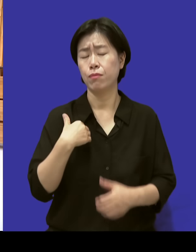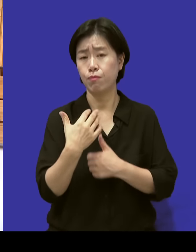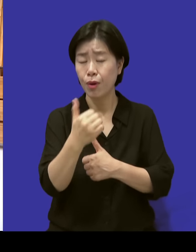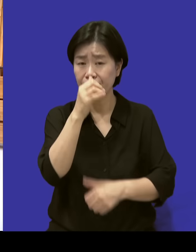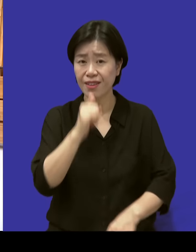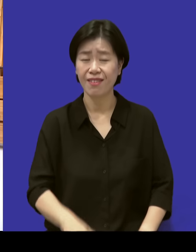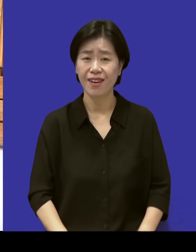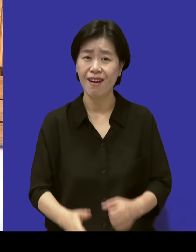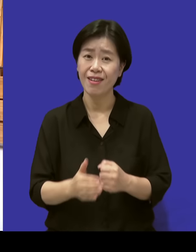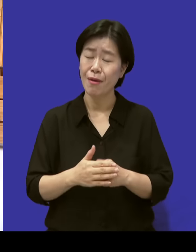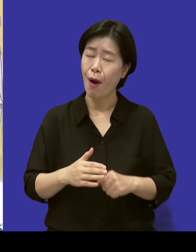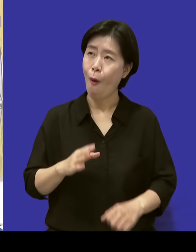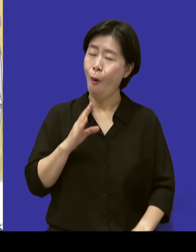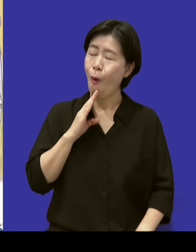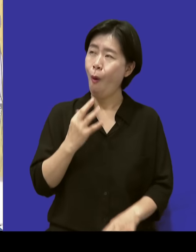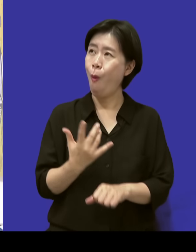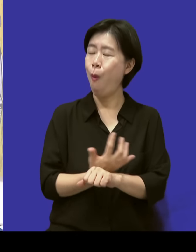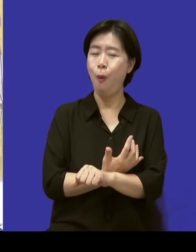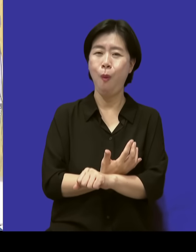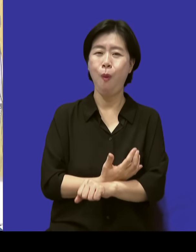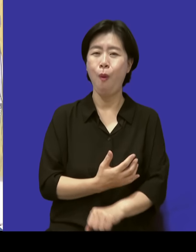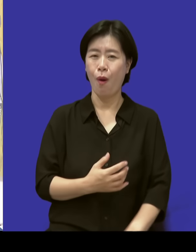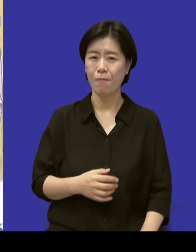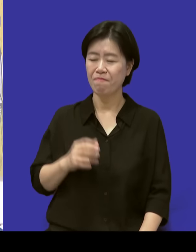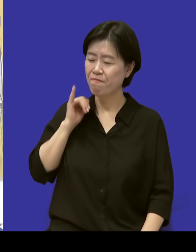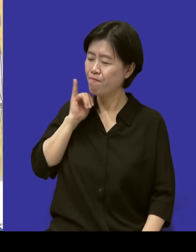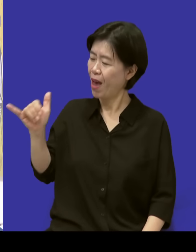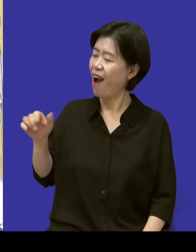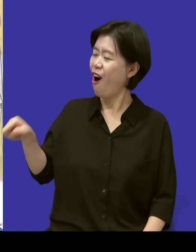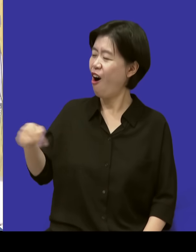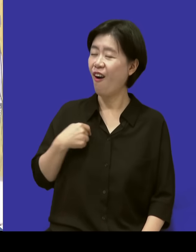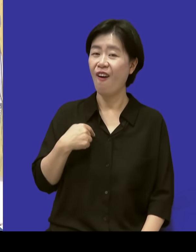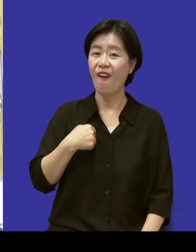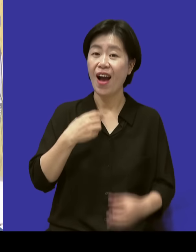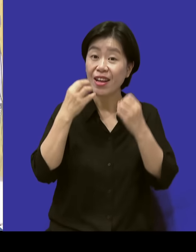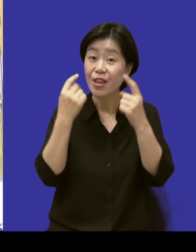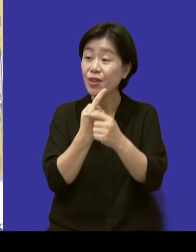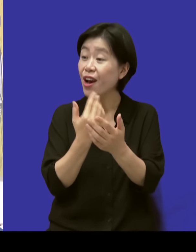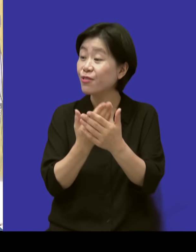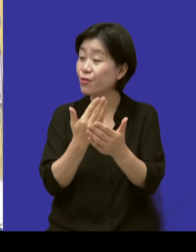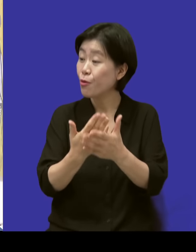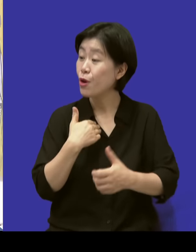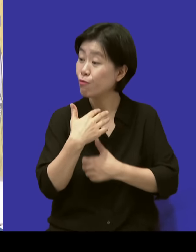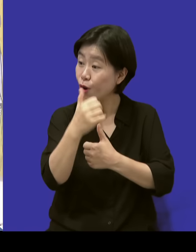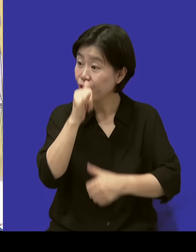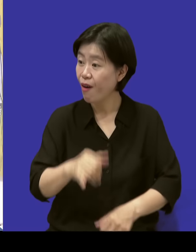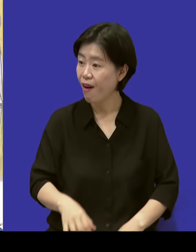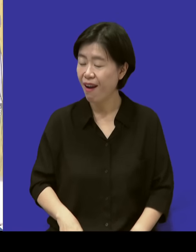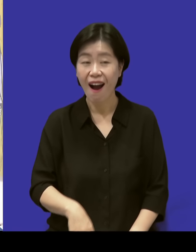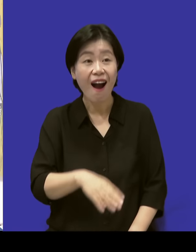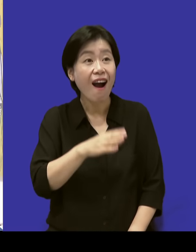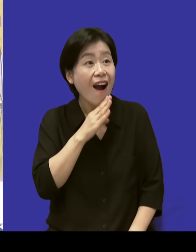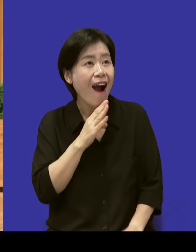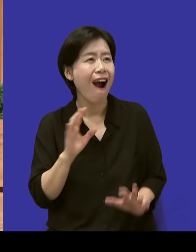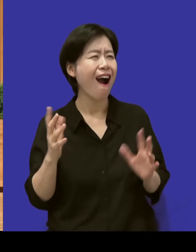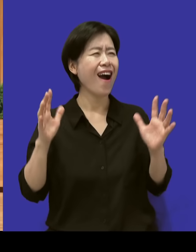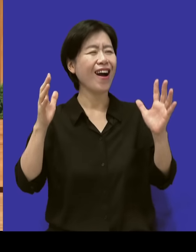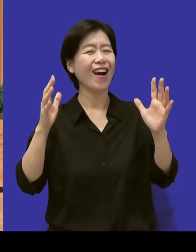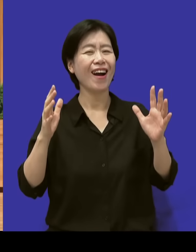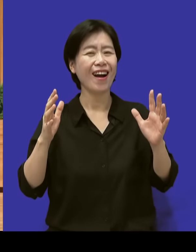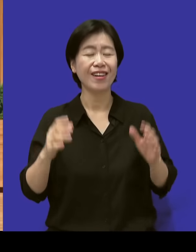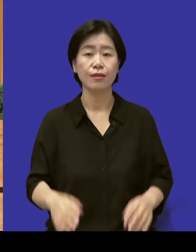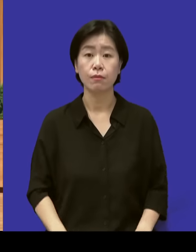너무 자랑하고 싶어가지고 아내한테 바로 전화와가지고 새롭게 하소서에서 연락 왔다니까. 어머. 너무 뛸 듯이 기뻐하면서 너무 좋아하더라고요.